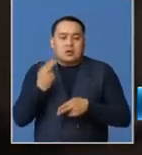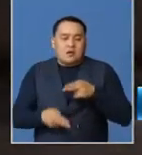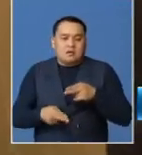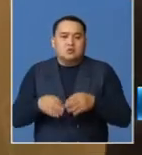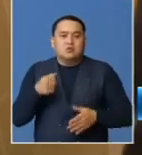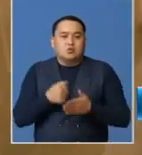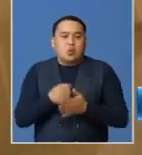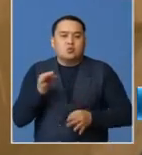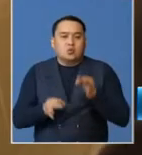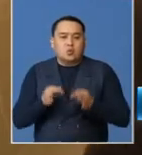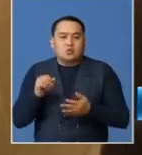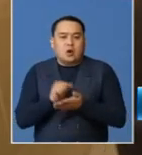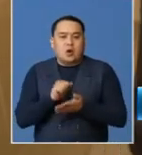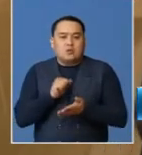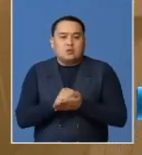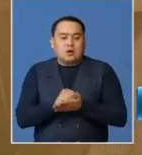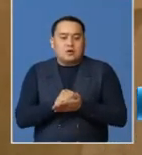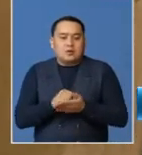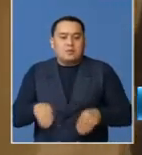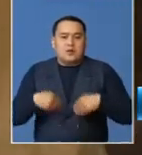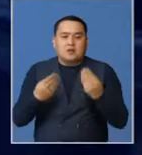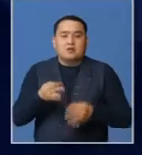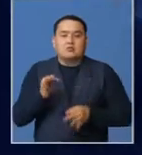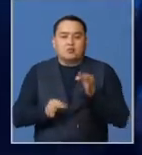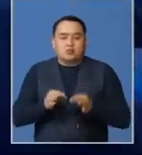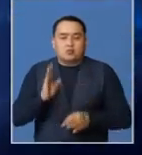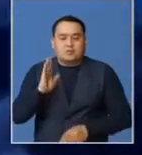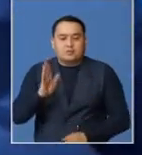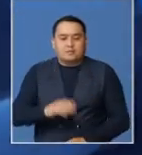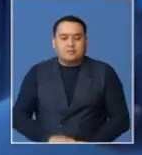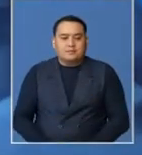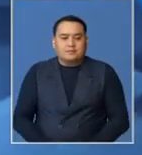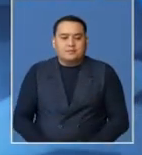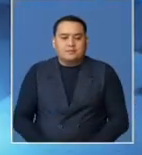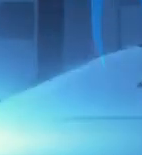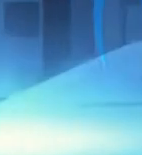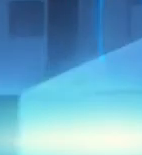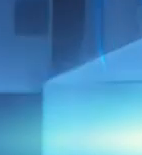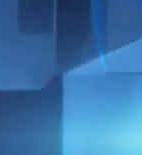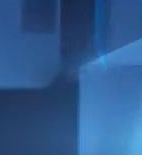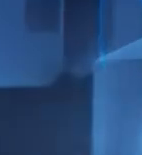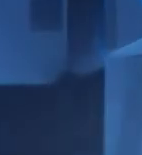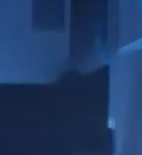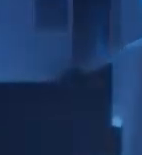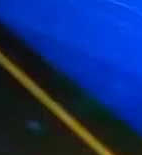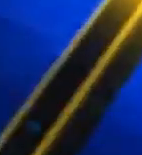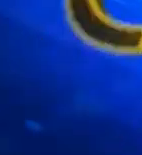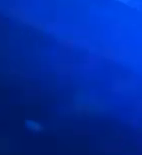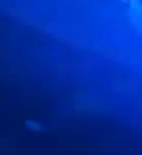досудебную проверку и готовят материалы уголовного дела к передаче в суд. Антон Хатиновский, телеканал ЖТСУ, Каратальский район.